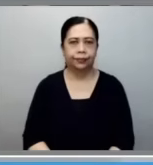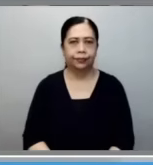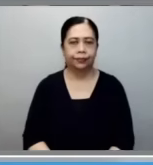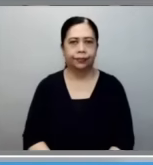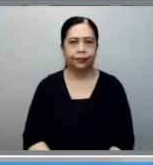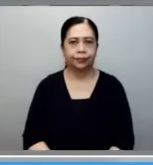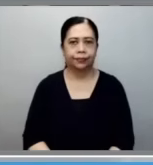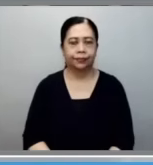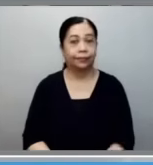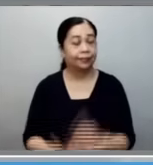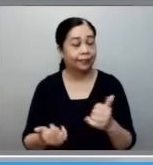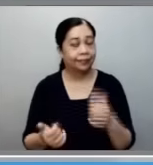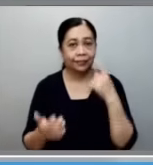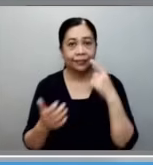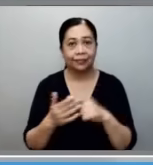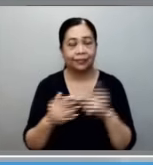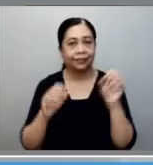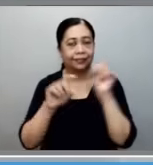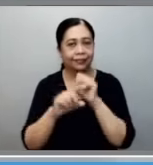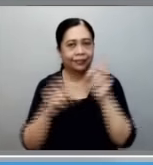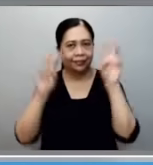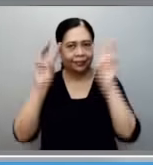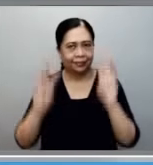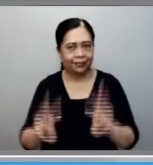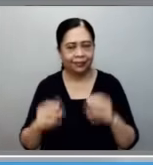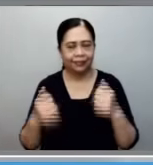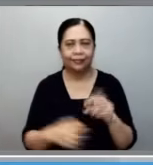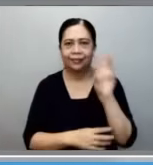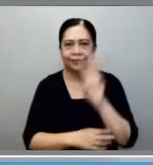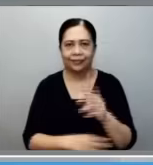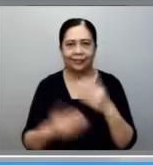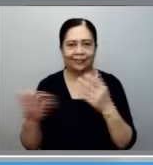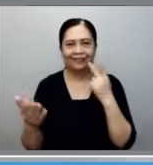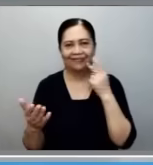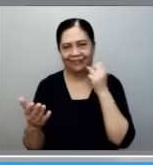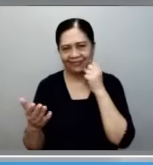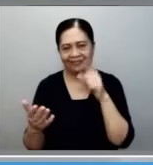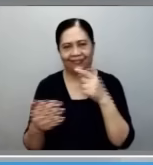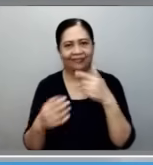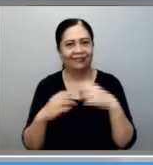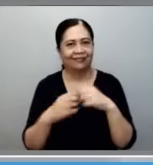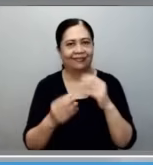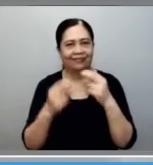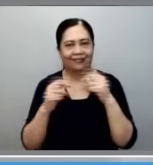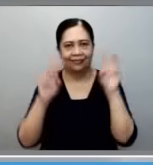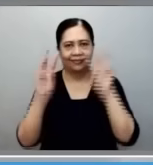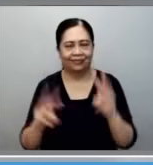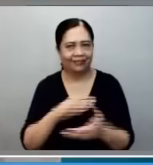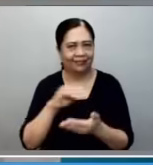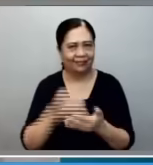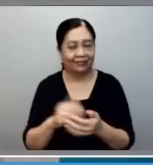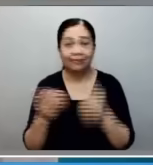At kamusahin na po natin ang magiging lagay ng panahon ngayong Miyerkules. Narito si Katrina Son ng GMA Integrated News Weather Center. Katrina!